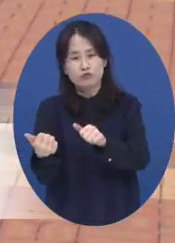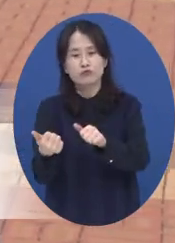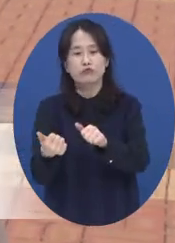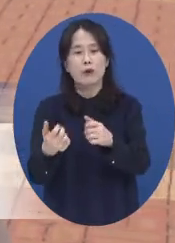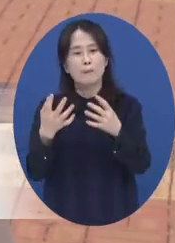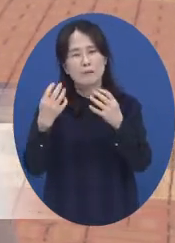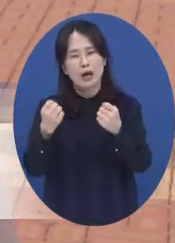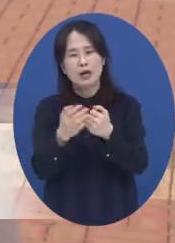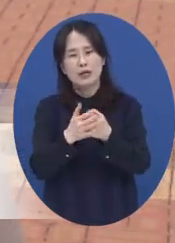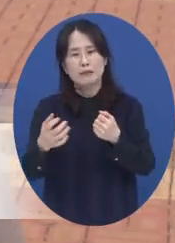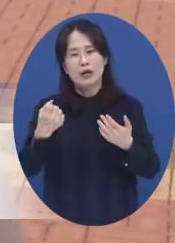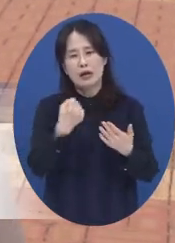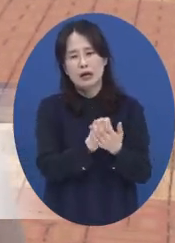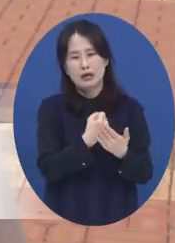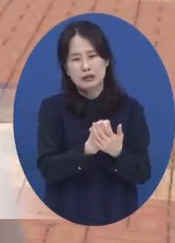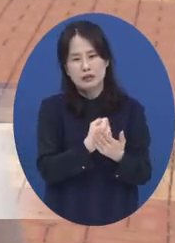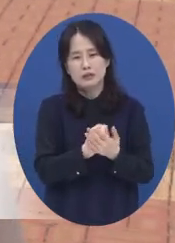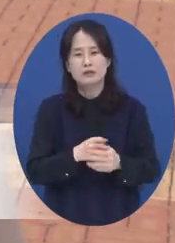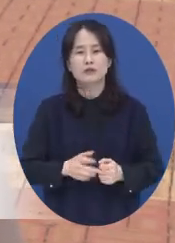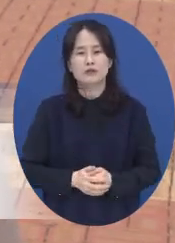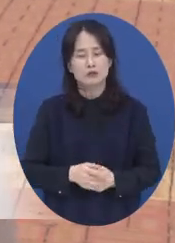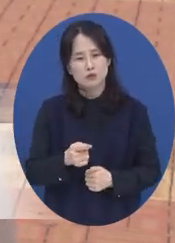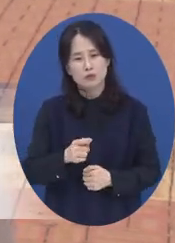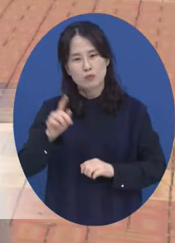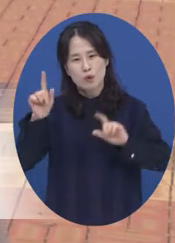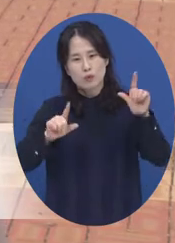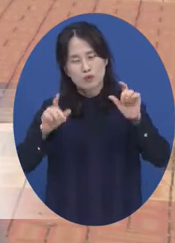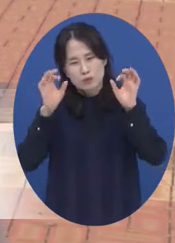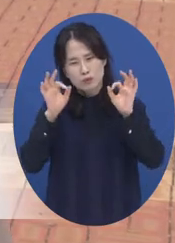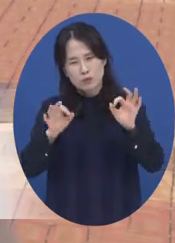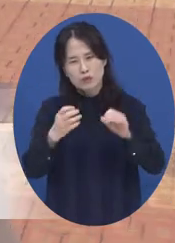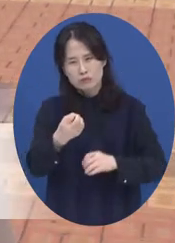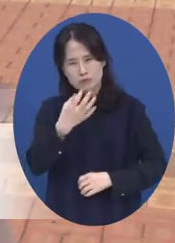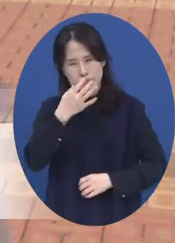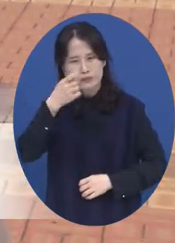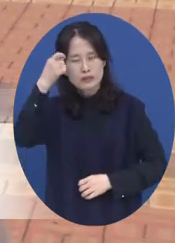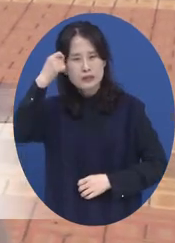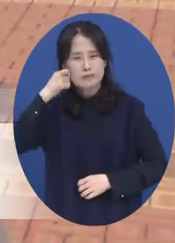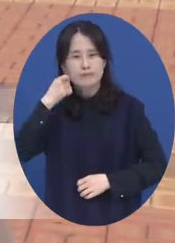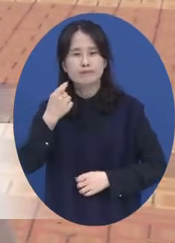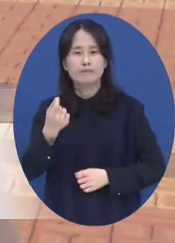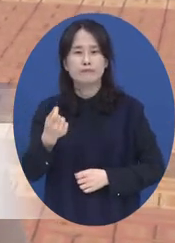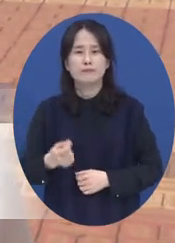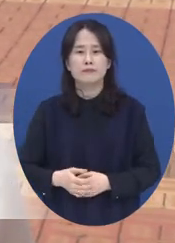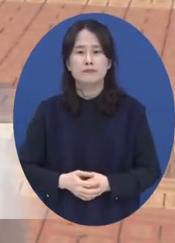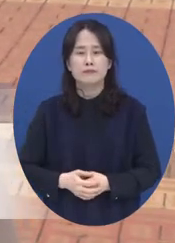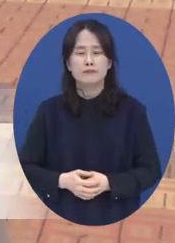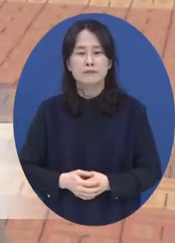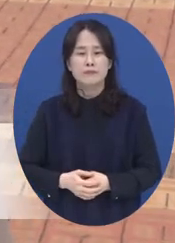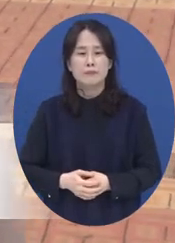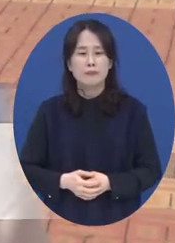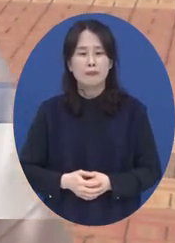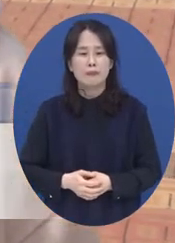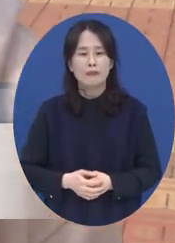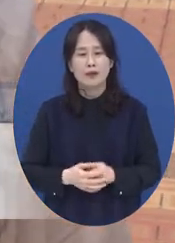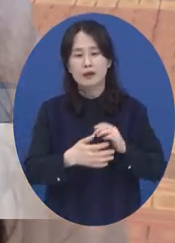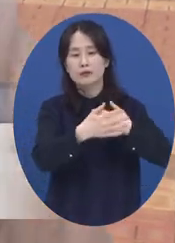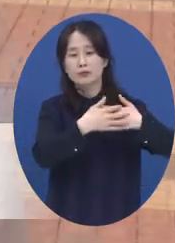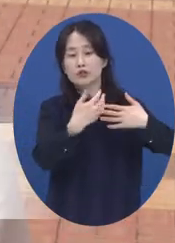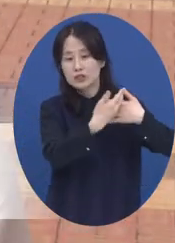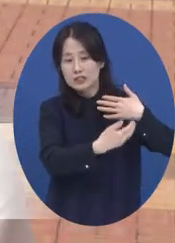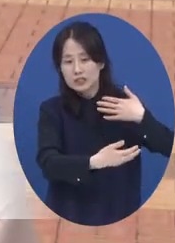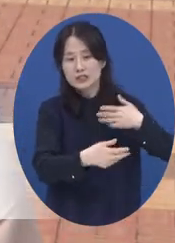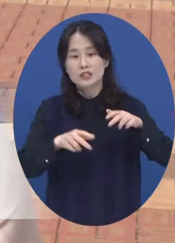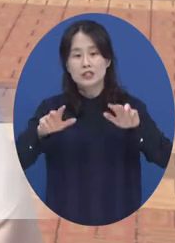날아서 부딪혀서 죽는 경우가 많아서 안타깝기도 하고 굉장히 좀 안쓰럽고 보기에도 흉하고